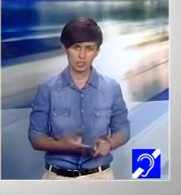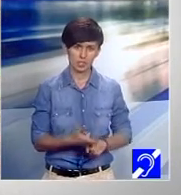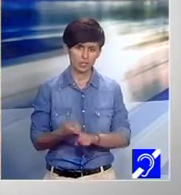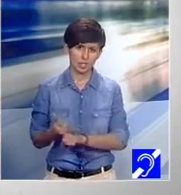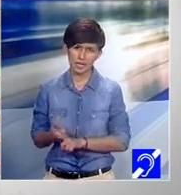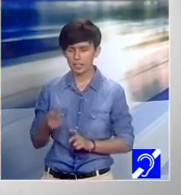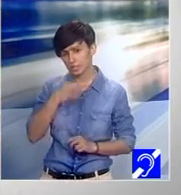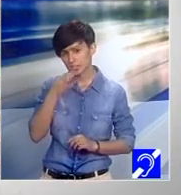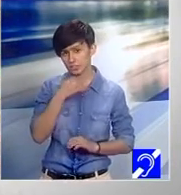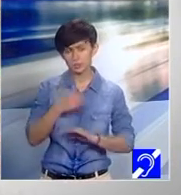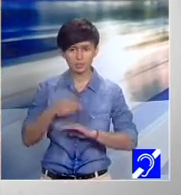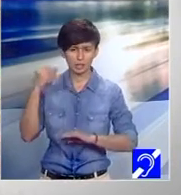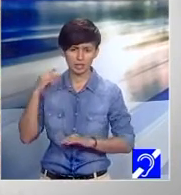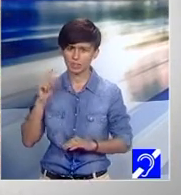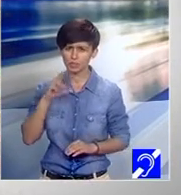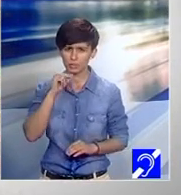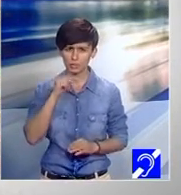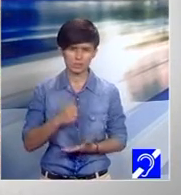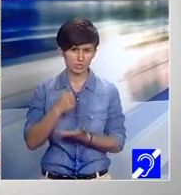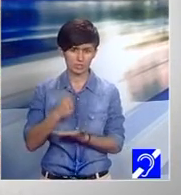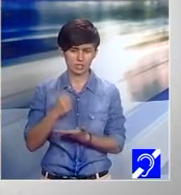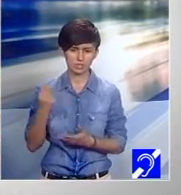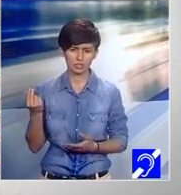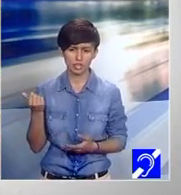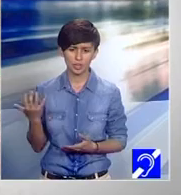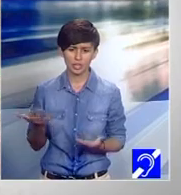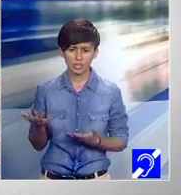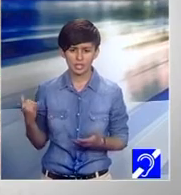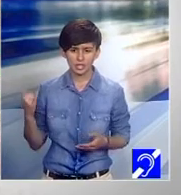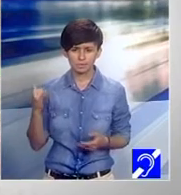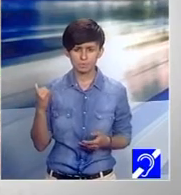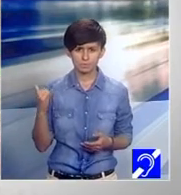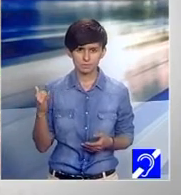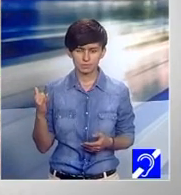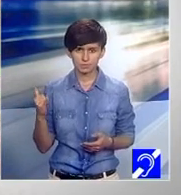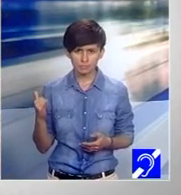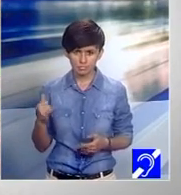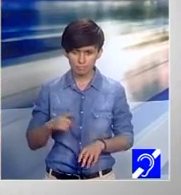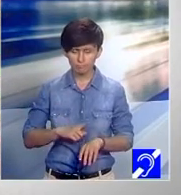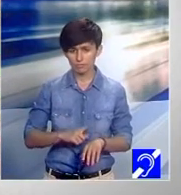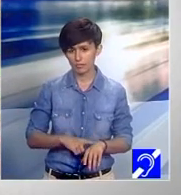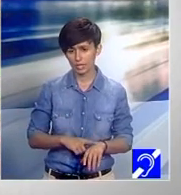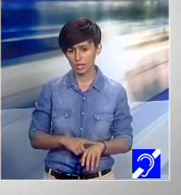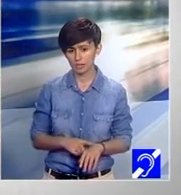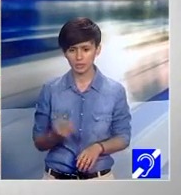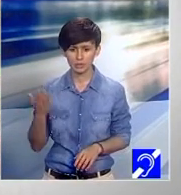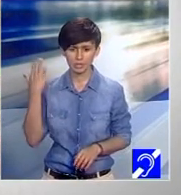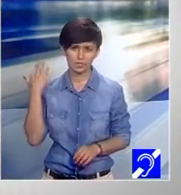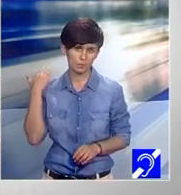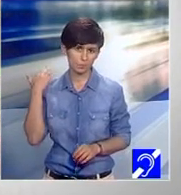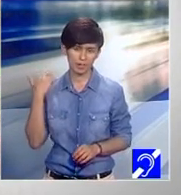că nu e vorba chiar numai de finanțare. Și banii aceia care vin, la un moment dat au fost